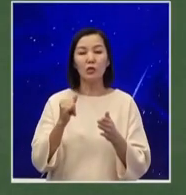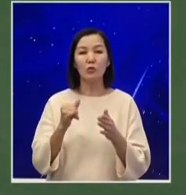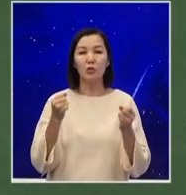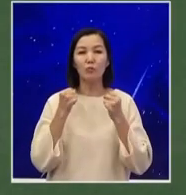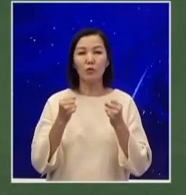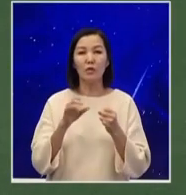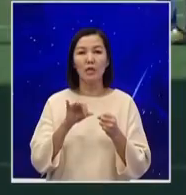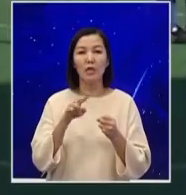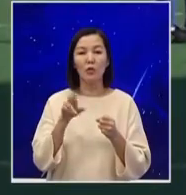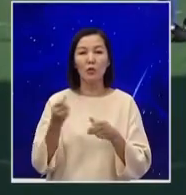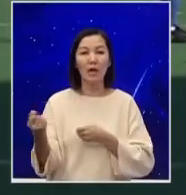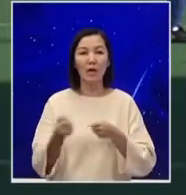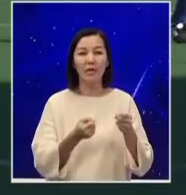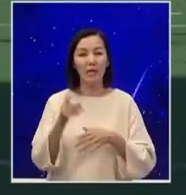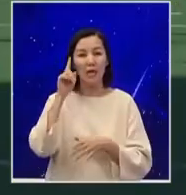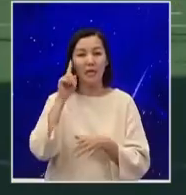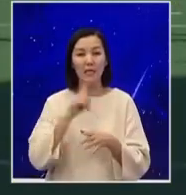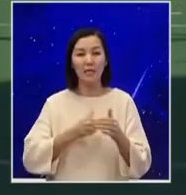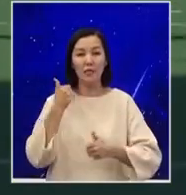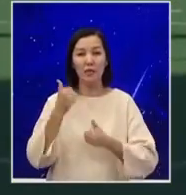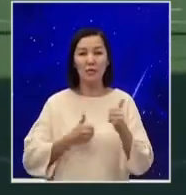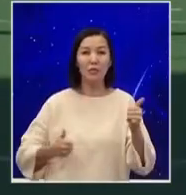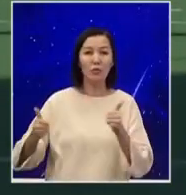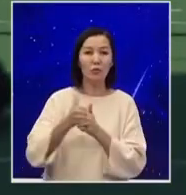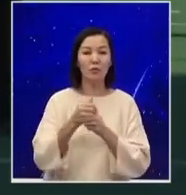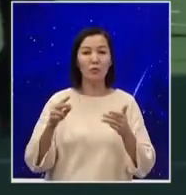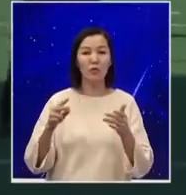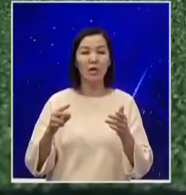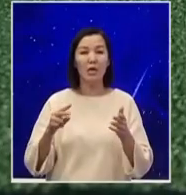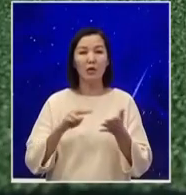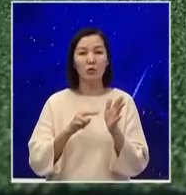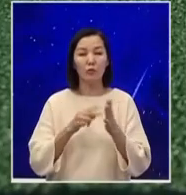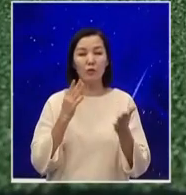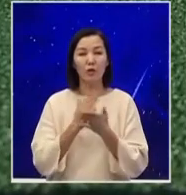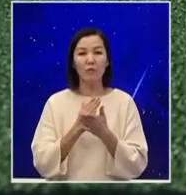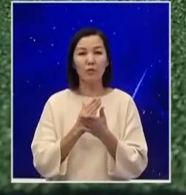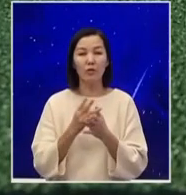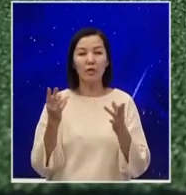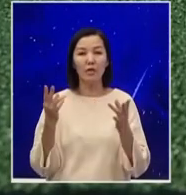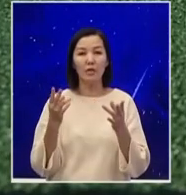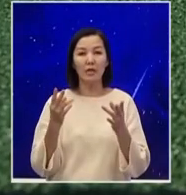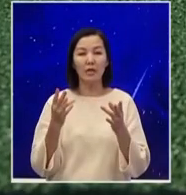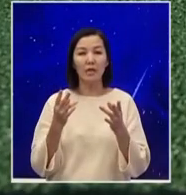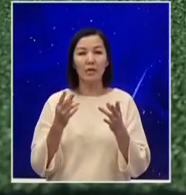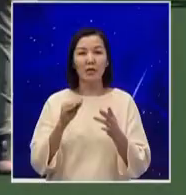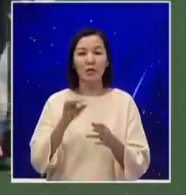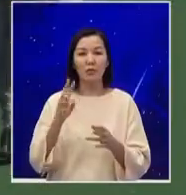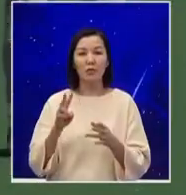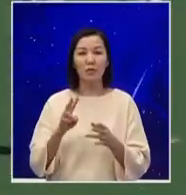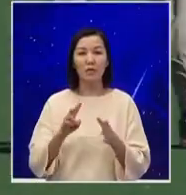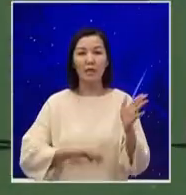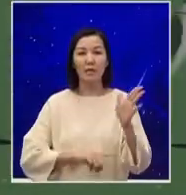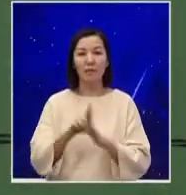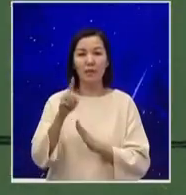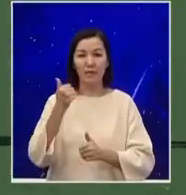индор хоккейден өтетін Қазақстан біріншілігінде топ жаруды көздеп отыр. Негізінен спорт залдағы паркетте ұйымдастырылатын біріншілік 90 айында басталады